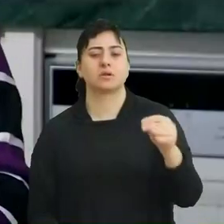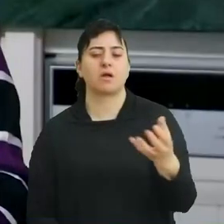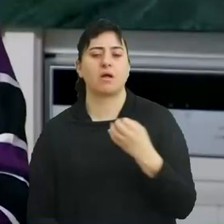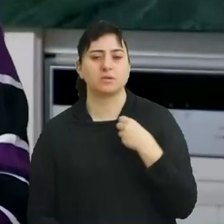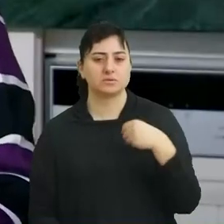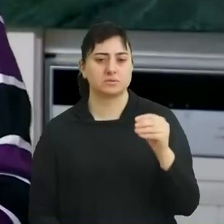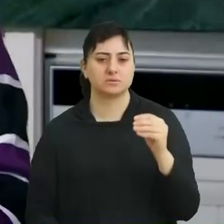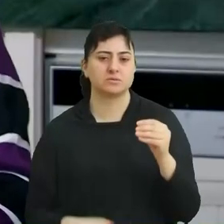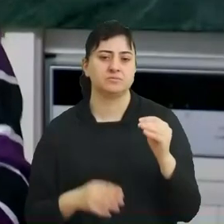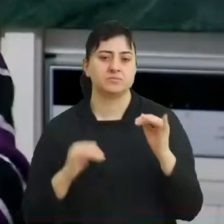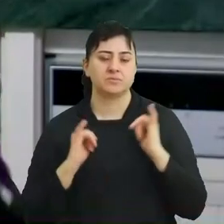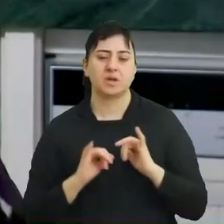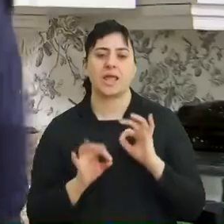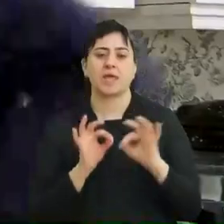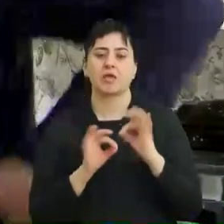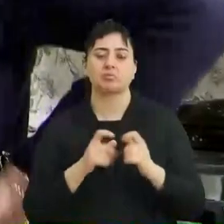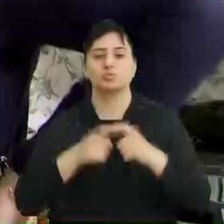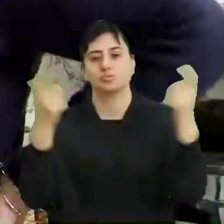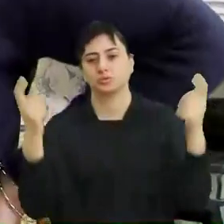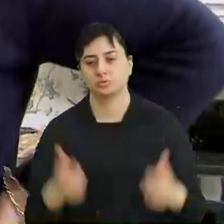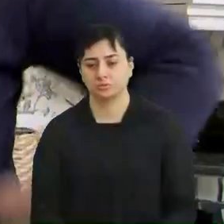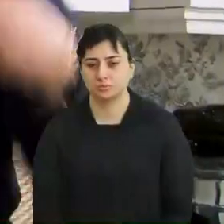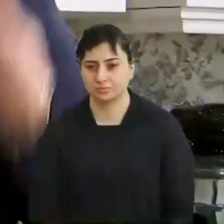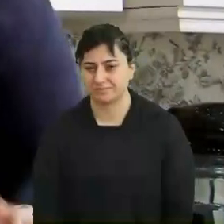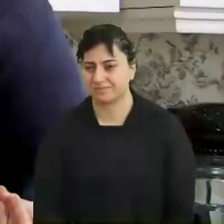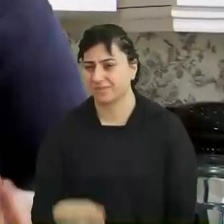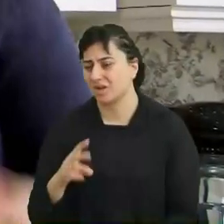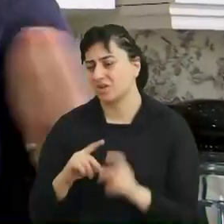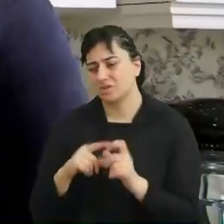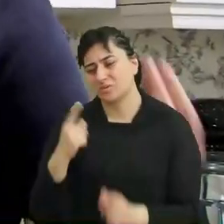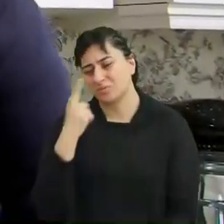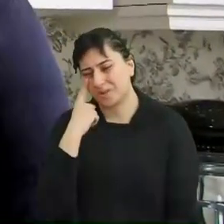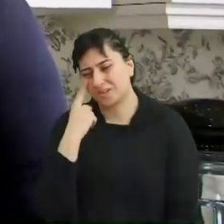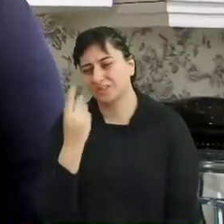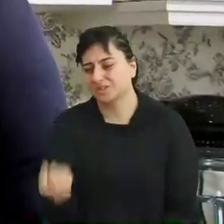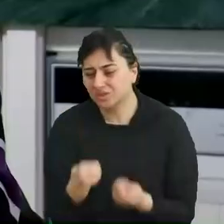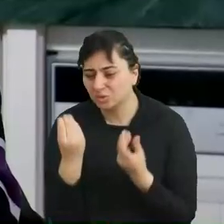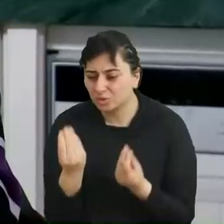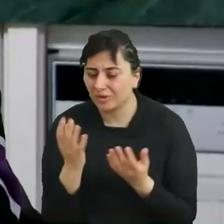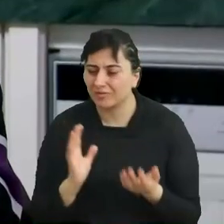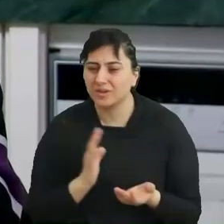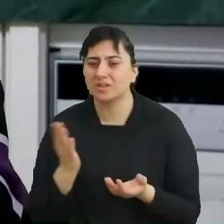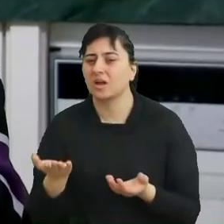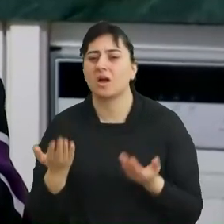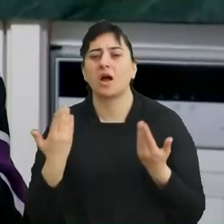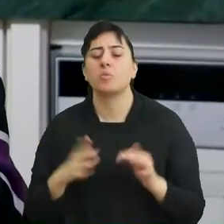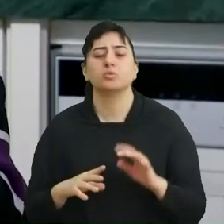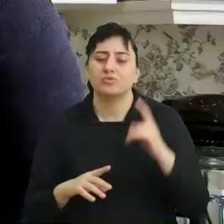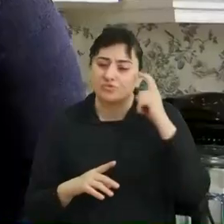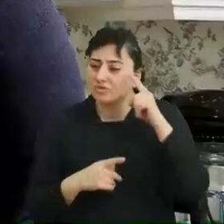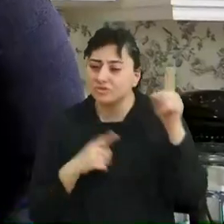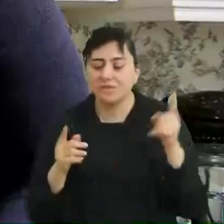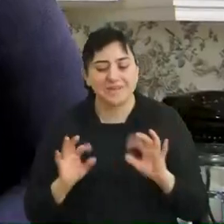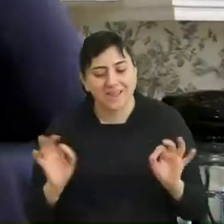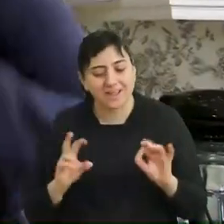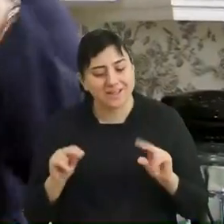Alayım satayım ekonomiye can vereyim. Ya Şükrücüğüm bak gül gibi işim var ya. Sen neden aza kanaat etmiyorsun